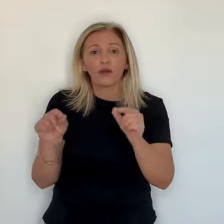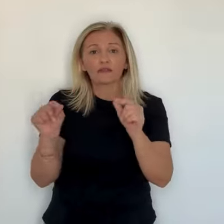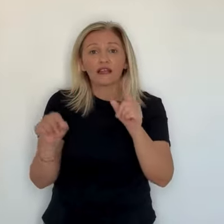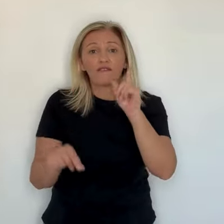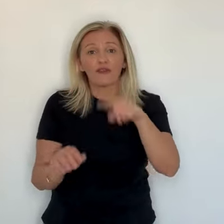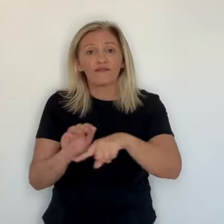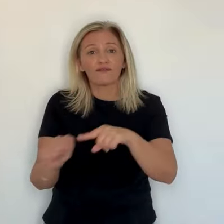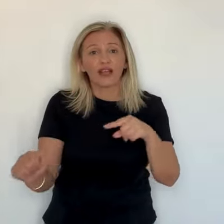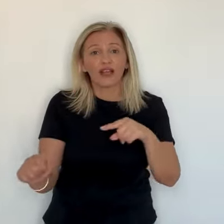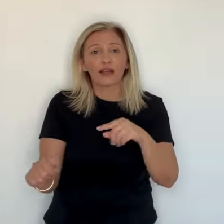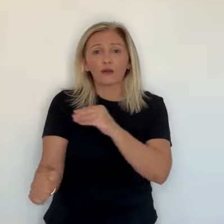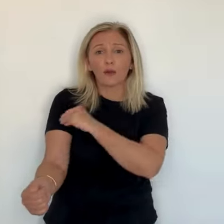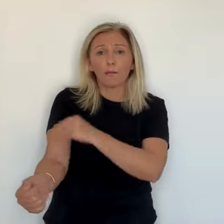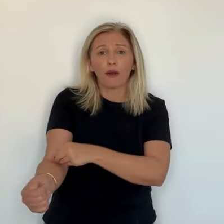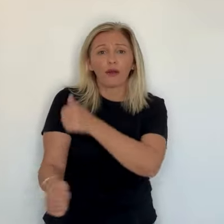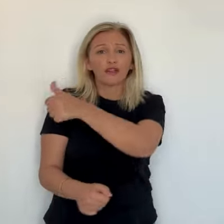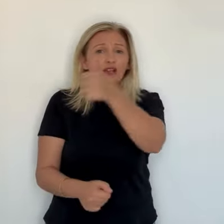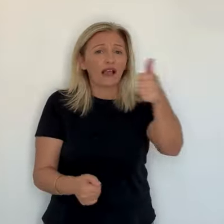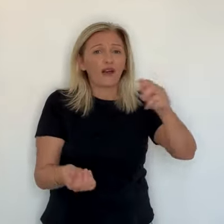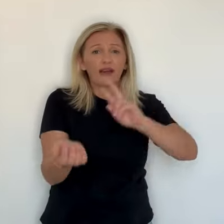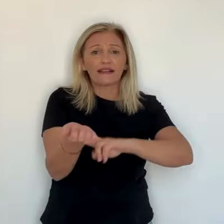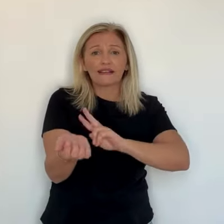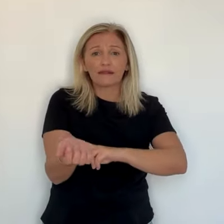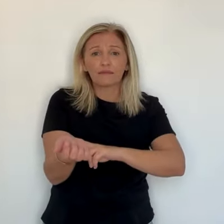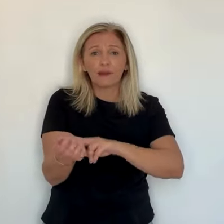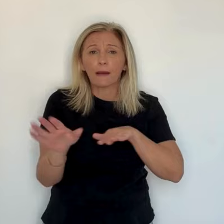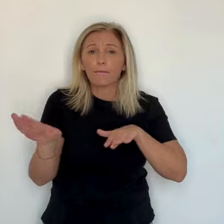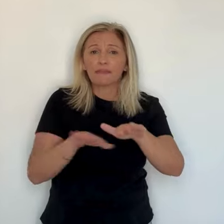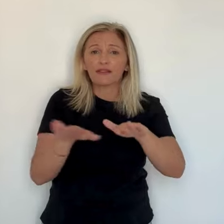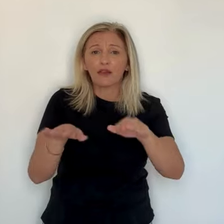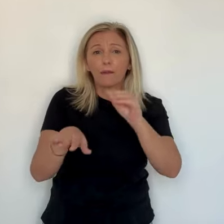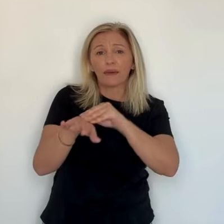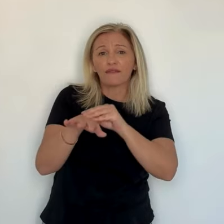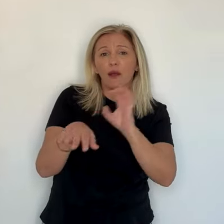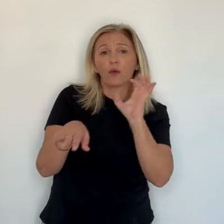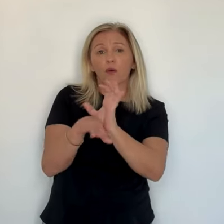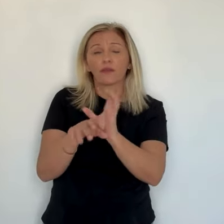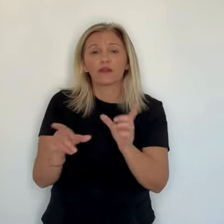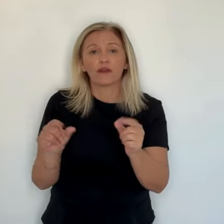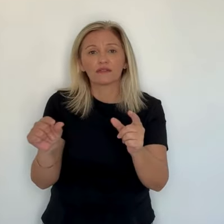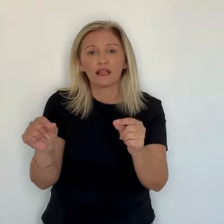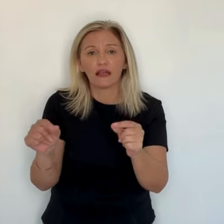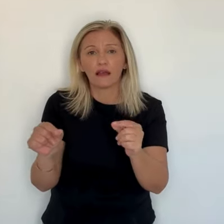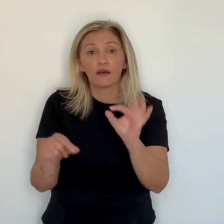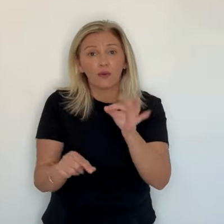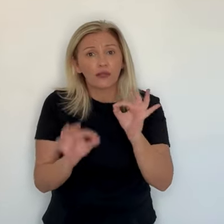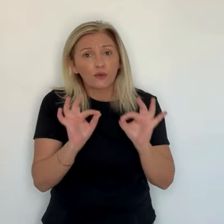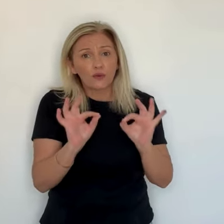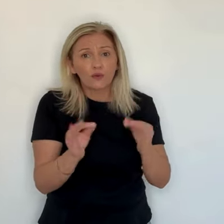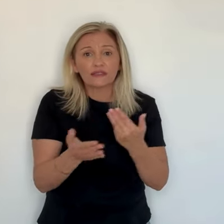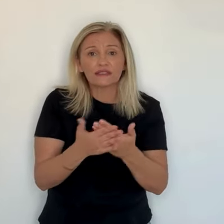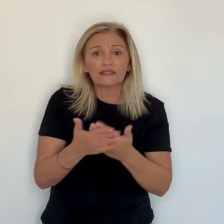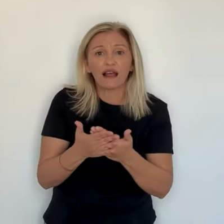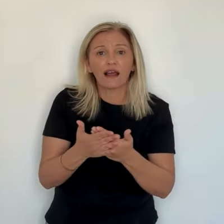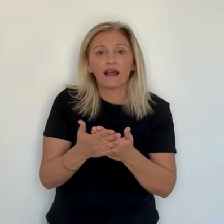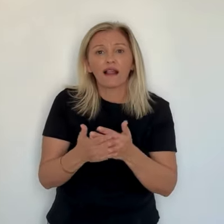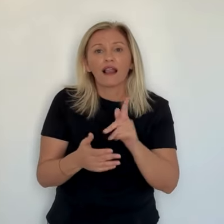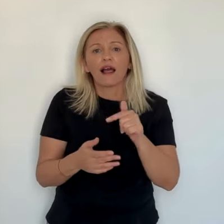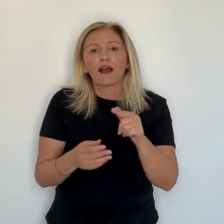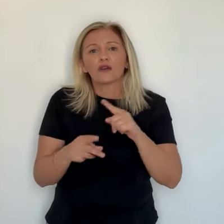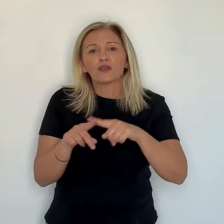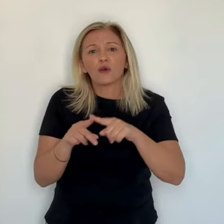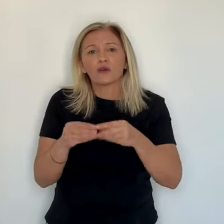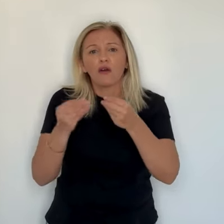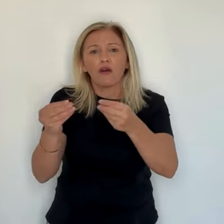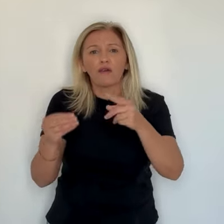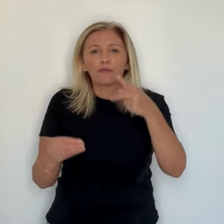sport. Chacun à son niveau, c'est déjà la manière de prévenir le cancer, c'est ça l'idée? Oui, absolument, on sait qu'il y a des facteurs qui